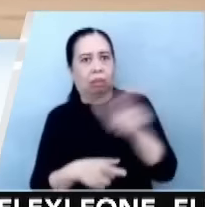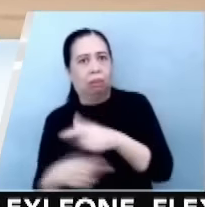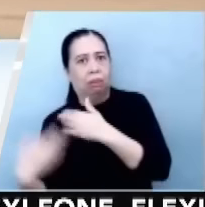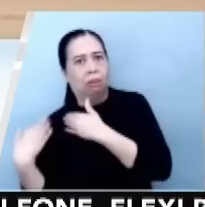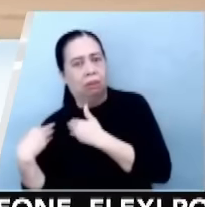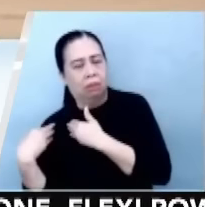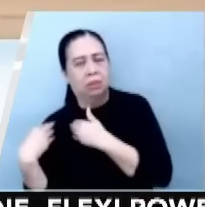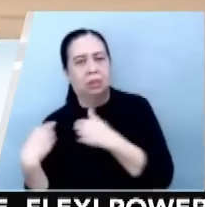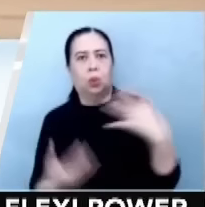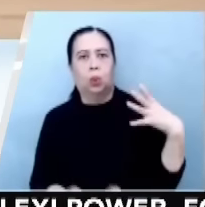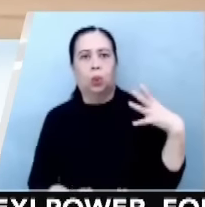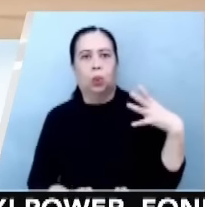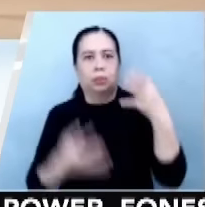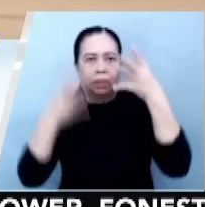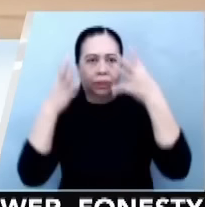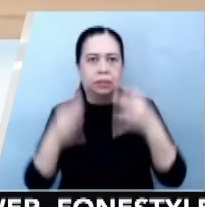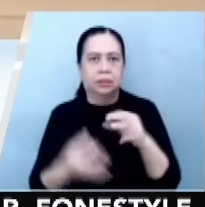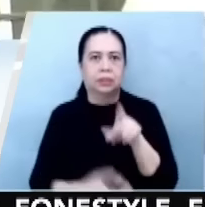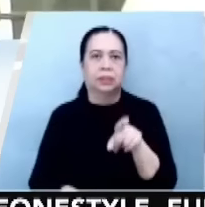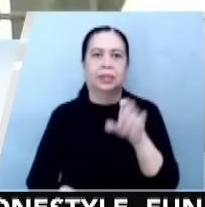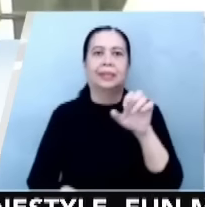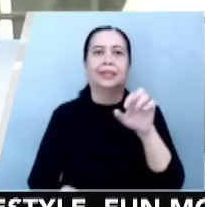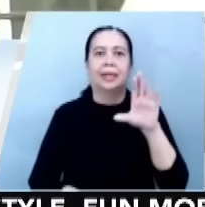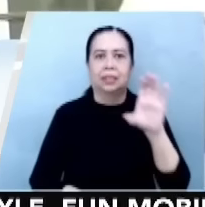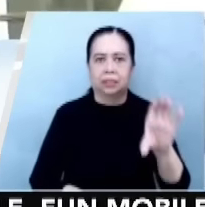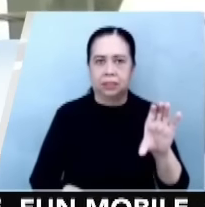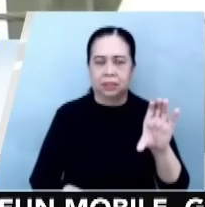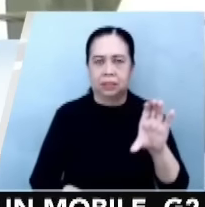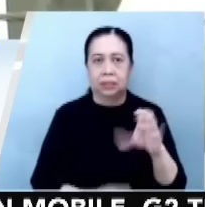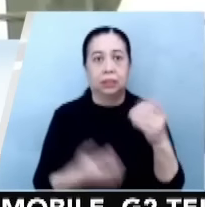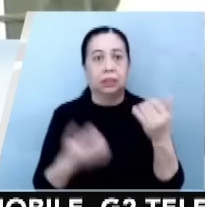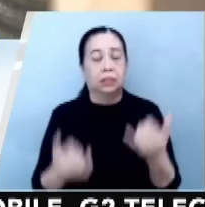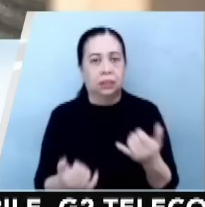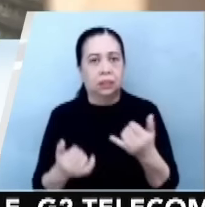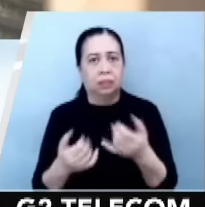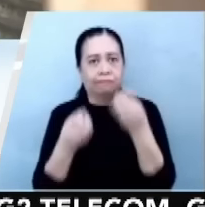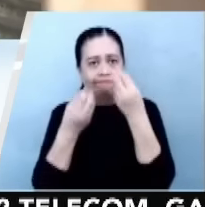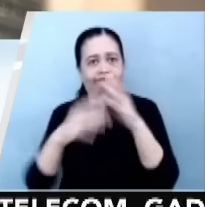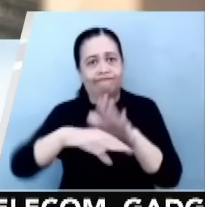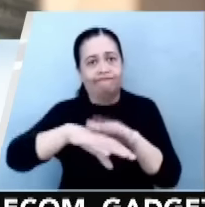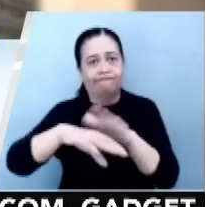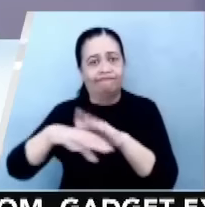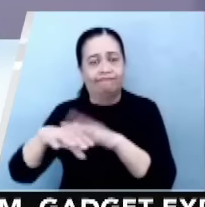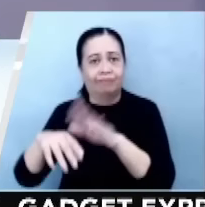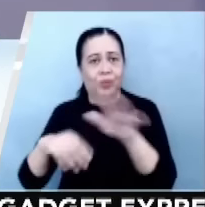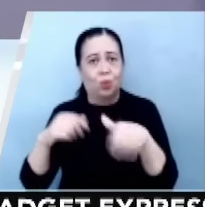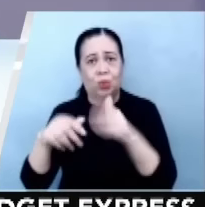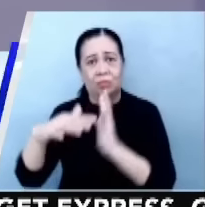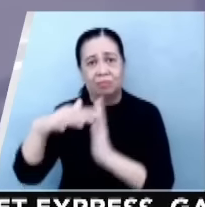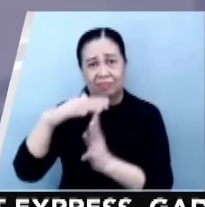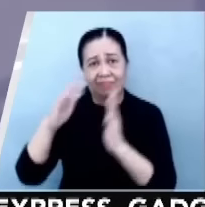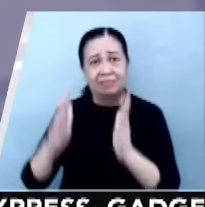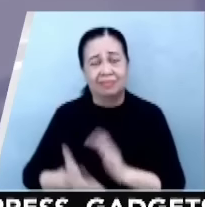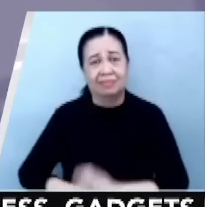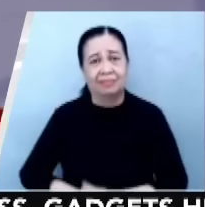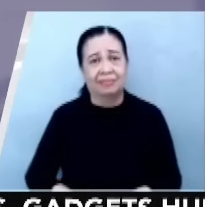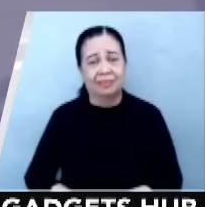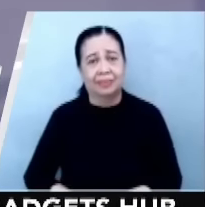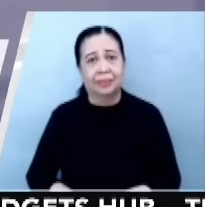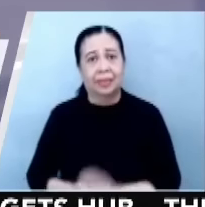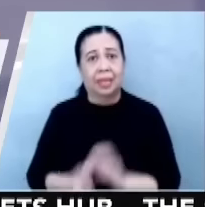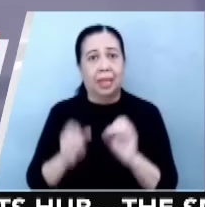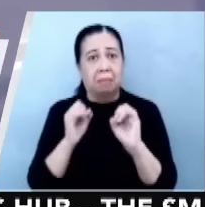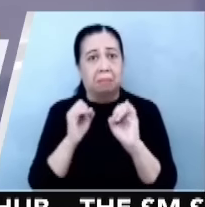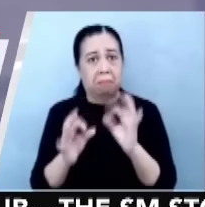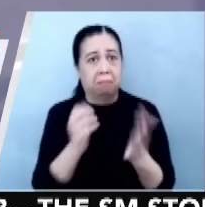ang desisyon ng Energy Regulatory Commission. Ngayon pa lang, pinaghahanda na ng Meralco ang mga customer. Kung maaprubahan na yun ang ERC